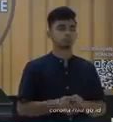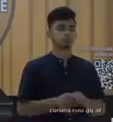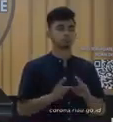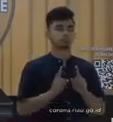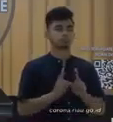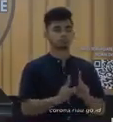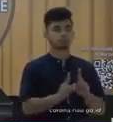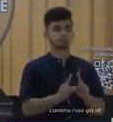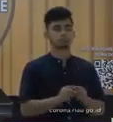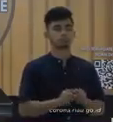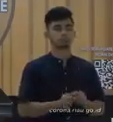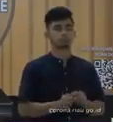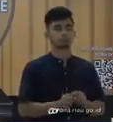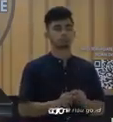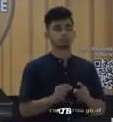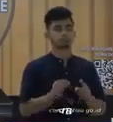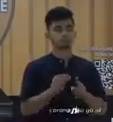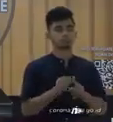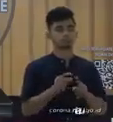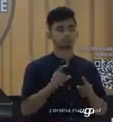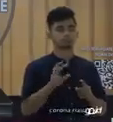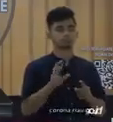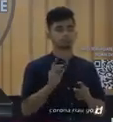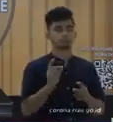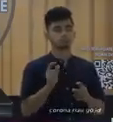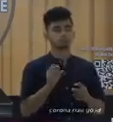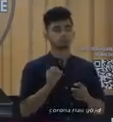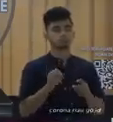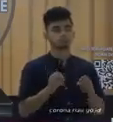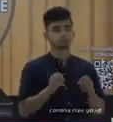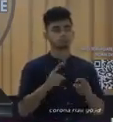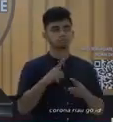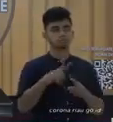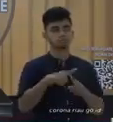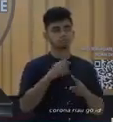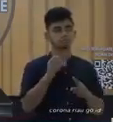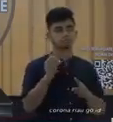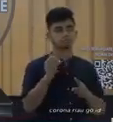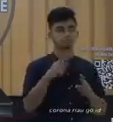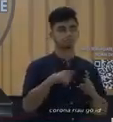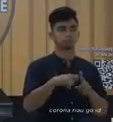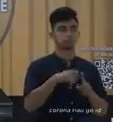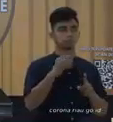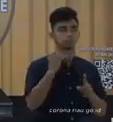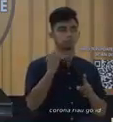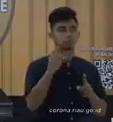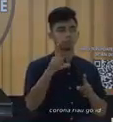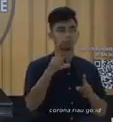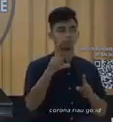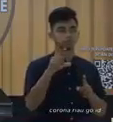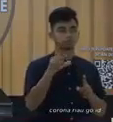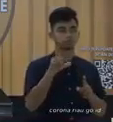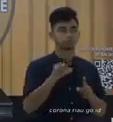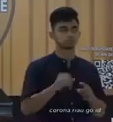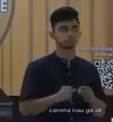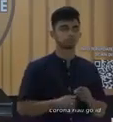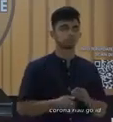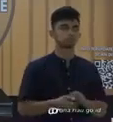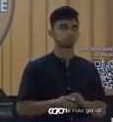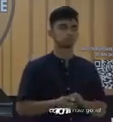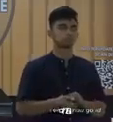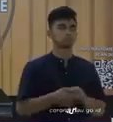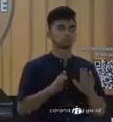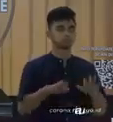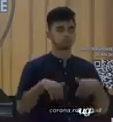Apapun kegiatan kita sekarang nih, sosial, ekonomi, budaya, agama, pendidikan, yang nomor 1 di atasnya adalah protokol